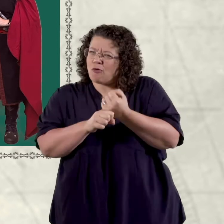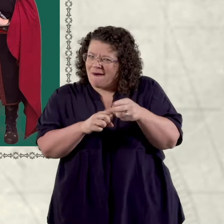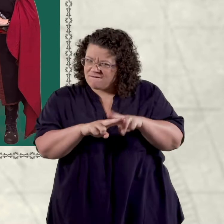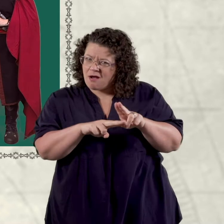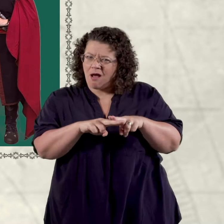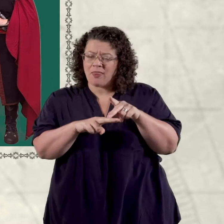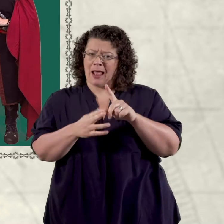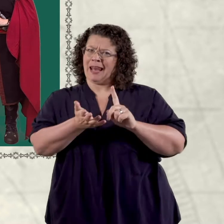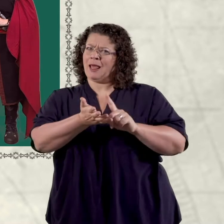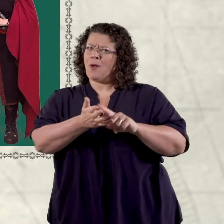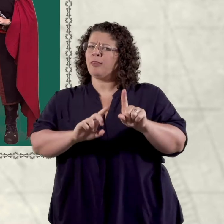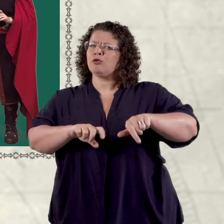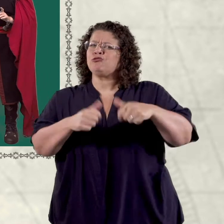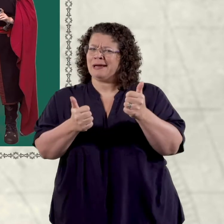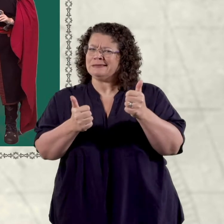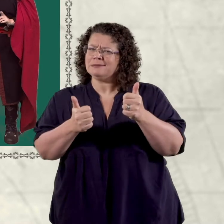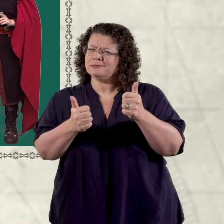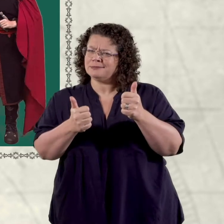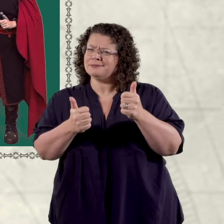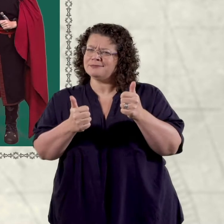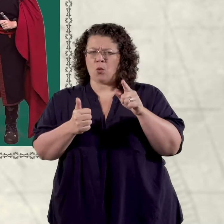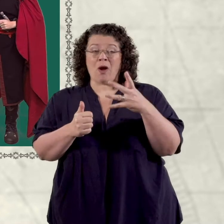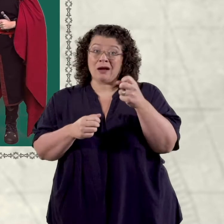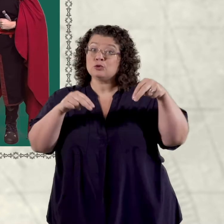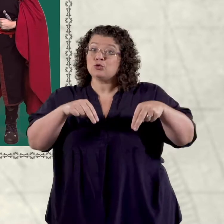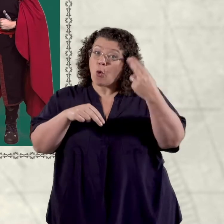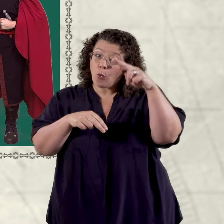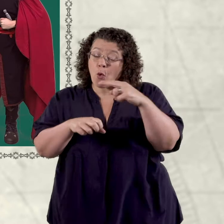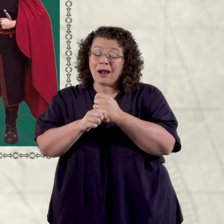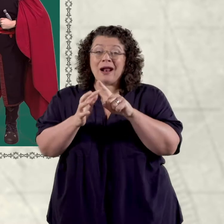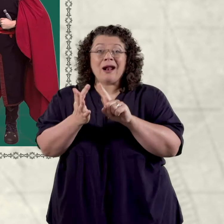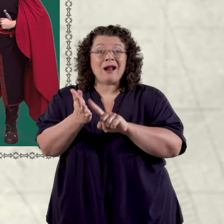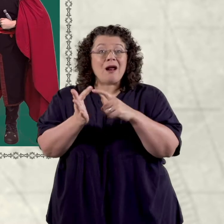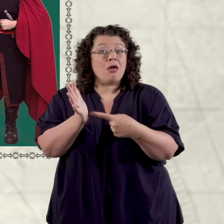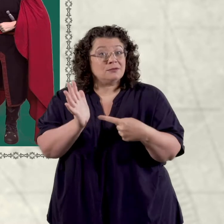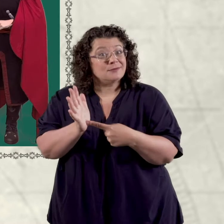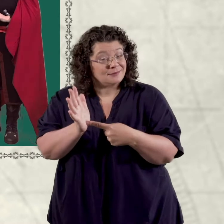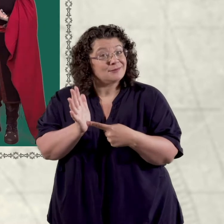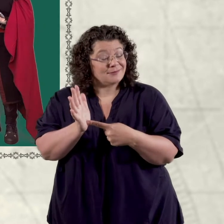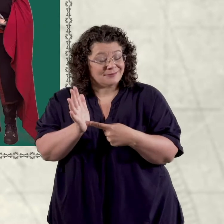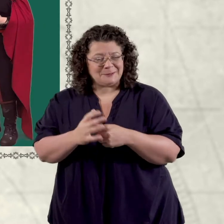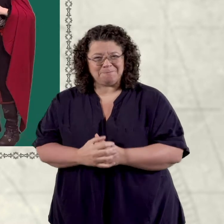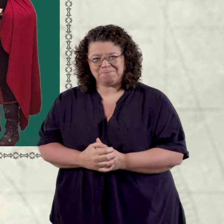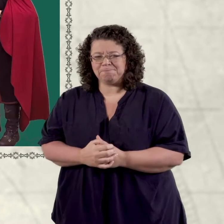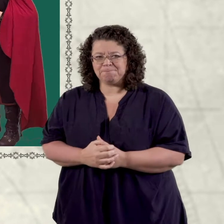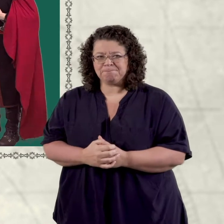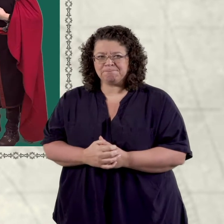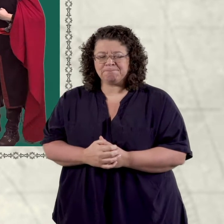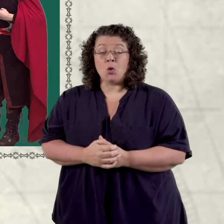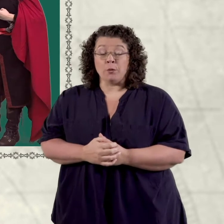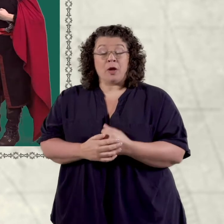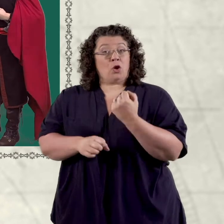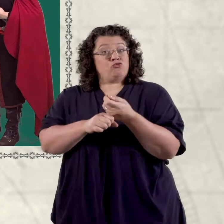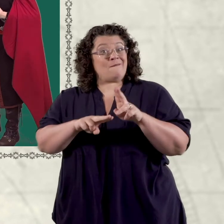Llywelyn Fawr. Roedd ganddo gi o'r enw Gelert. Roedd taid yn